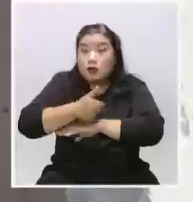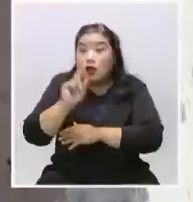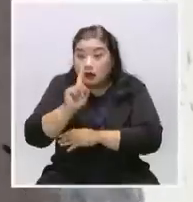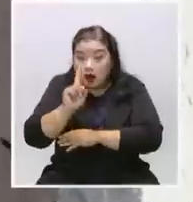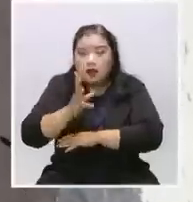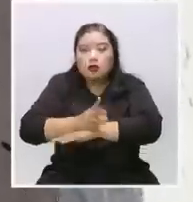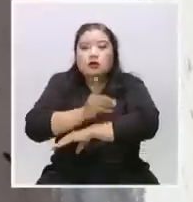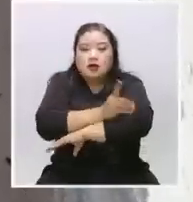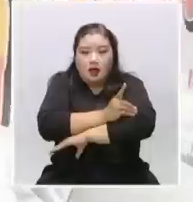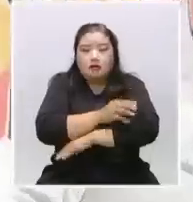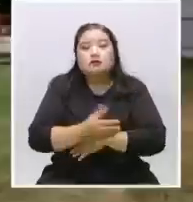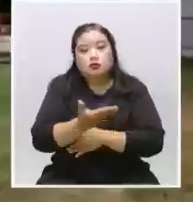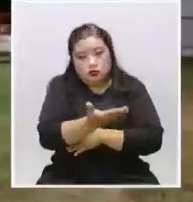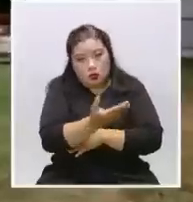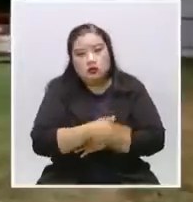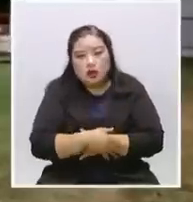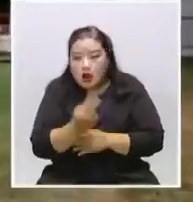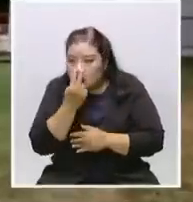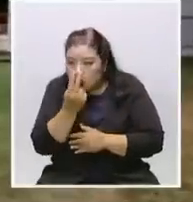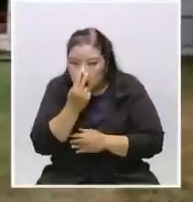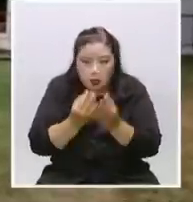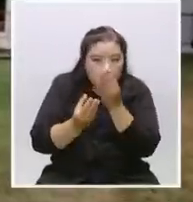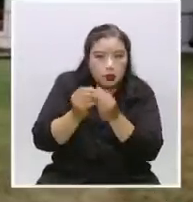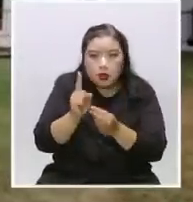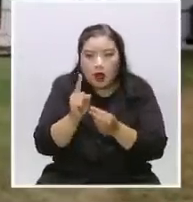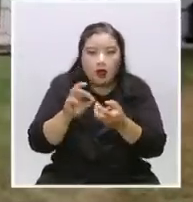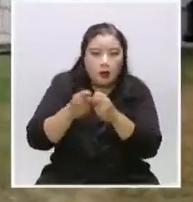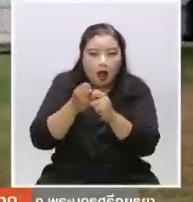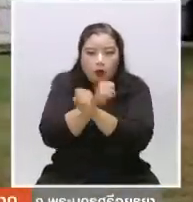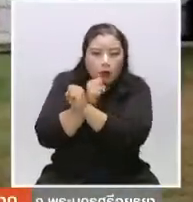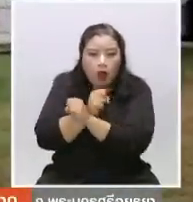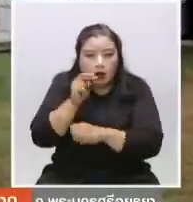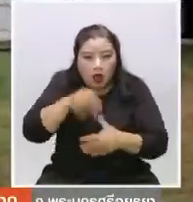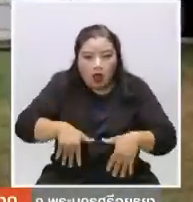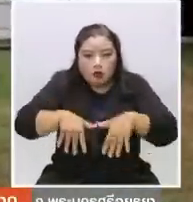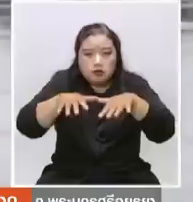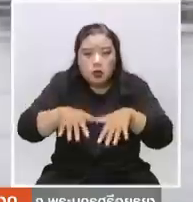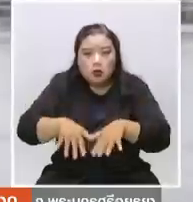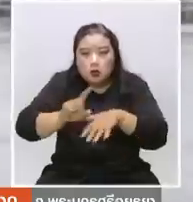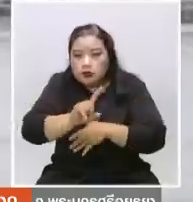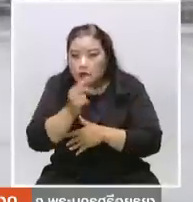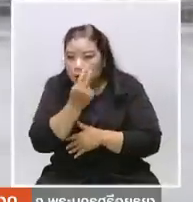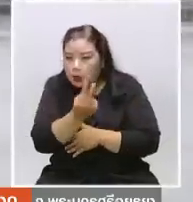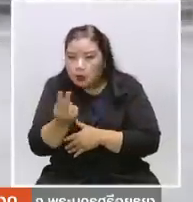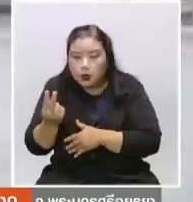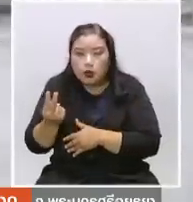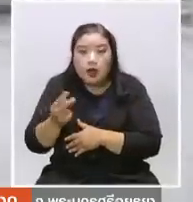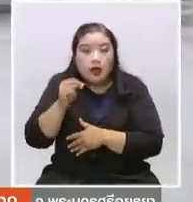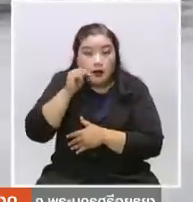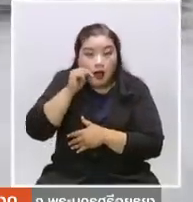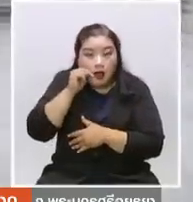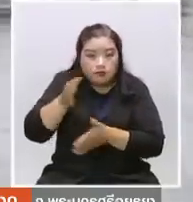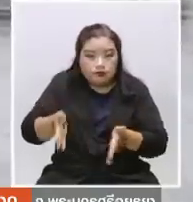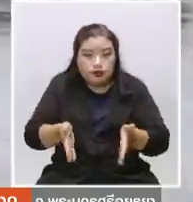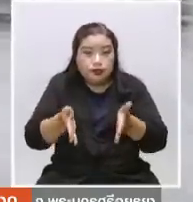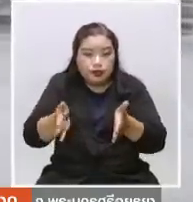ครศรีอยุธยาค่ะก็ติดตามการรับมือสถานการณ์น้ำท่วมในจุดสำคัญของจังหวัดเช่นเดียวกันนะคะริมแม่น้ำเจ้าพระ